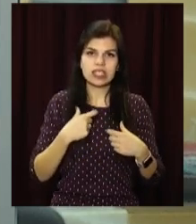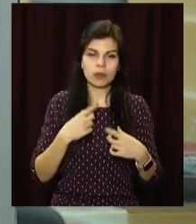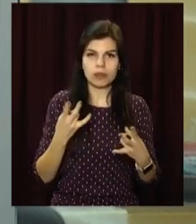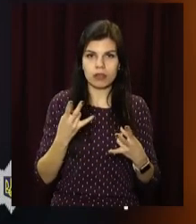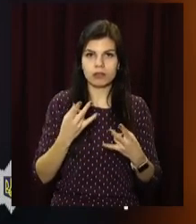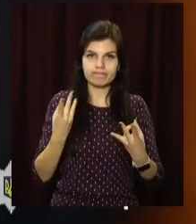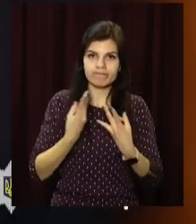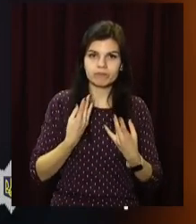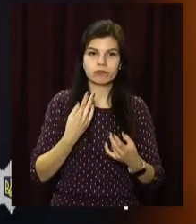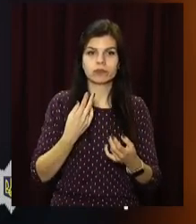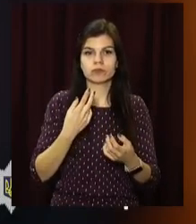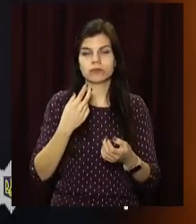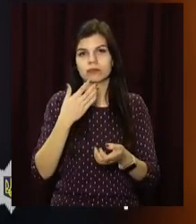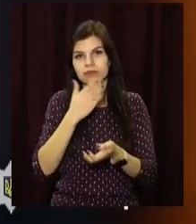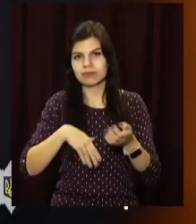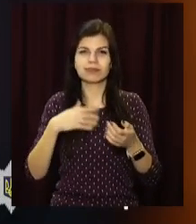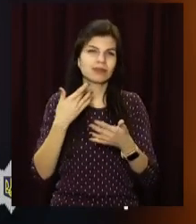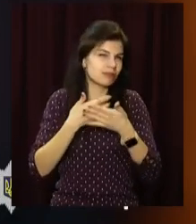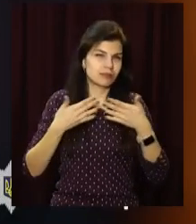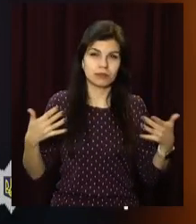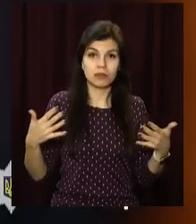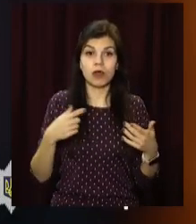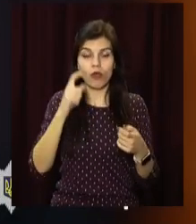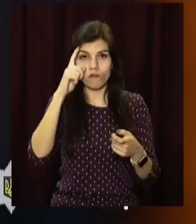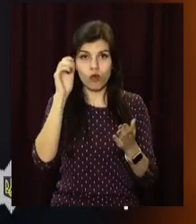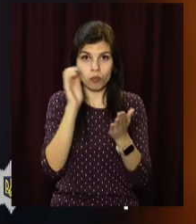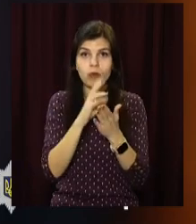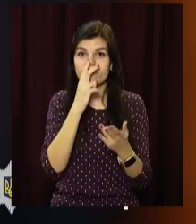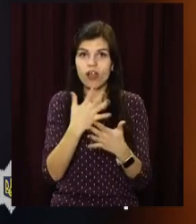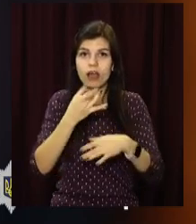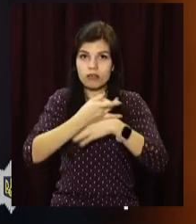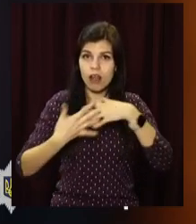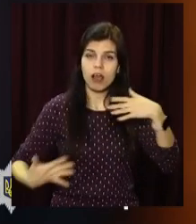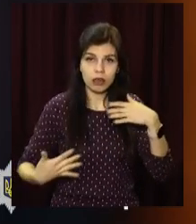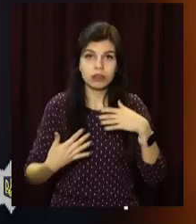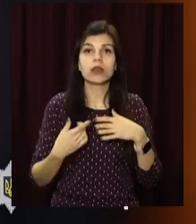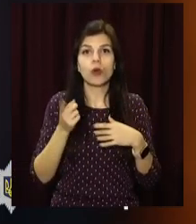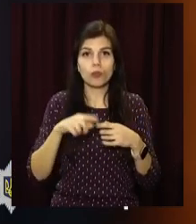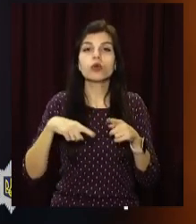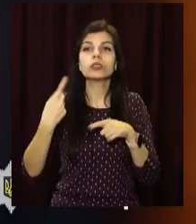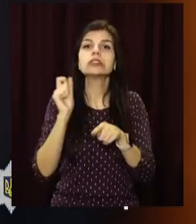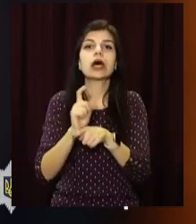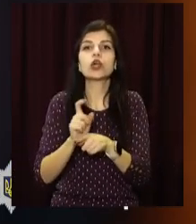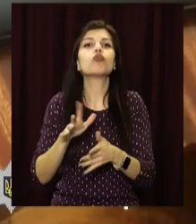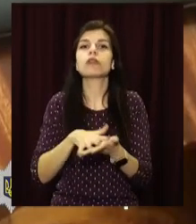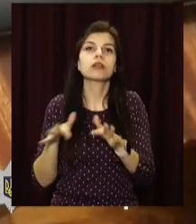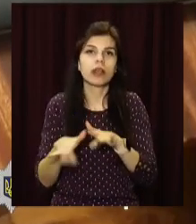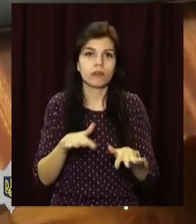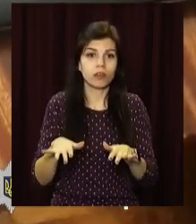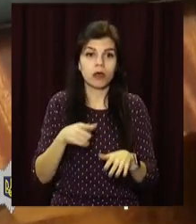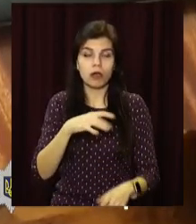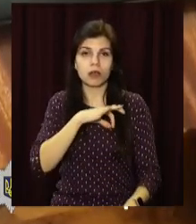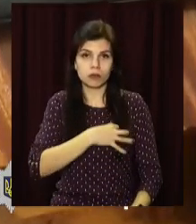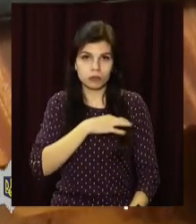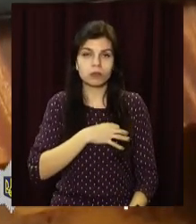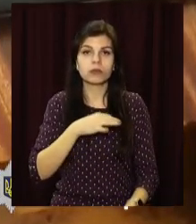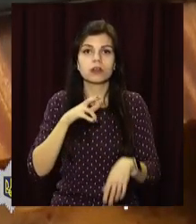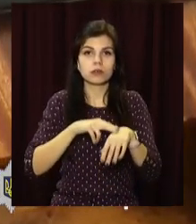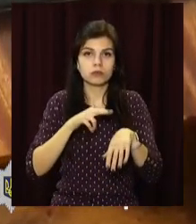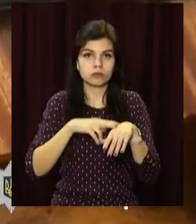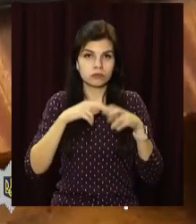ушкодження, залишилось 13 підлітків. Вони надсилали фото поранень, після чого отримували наступні інструкції. Слідчі спільно з прокуратурою